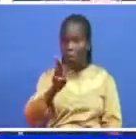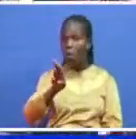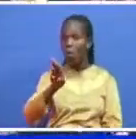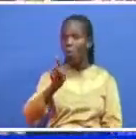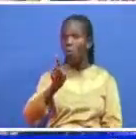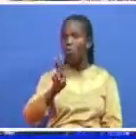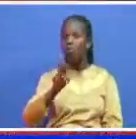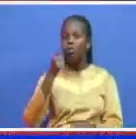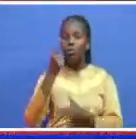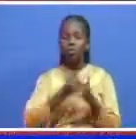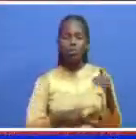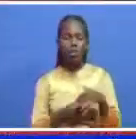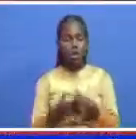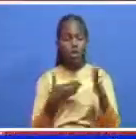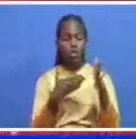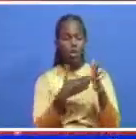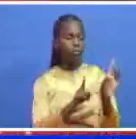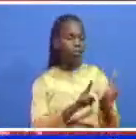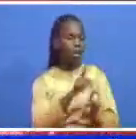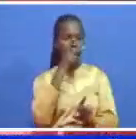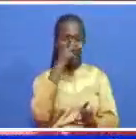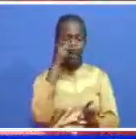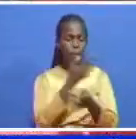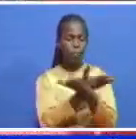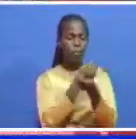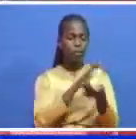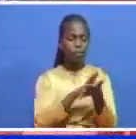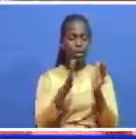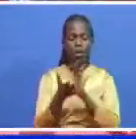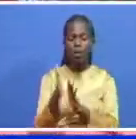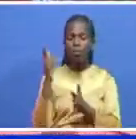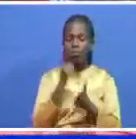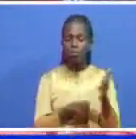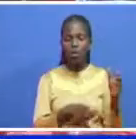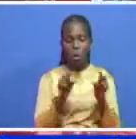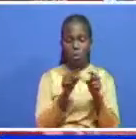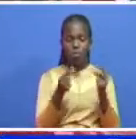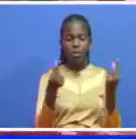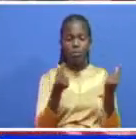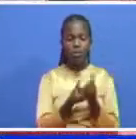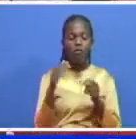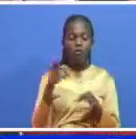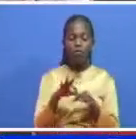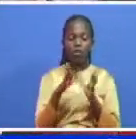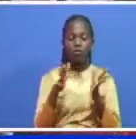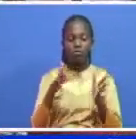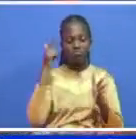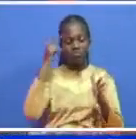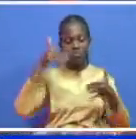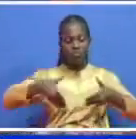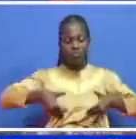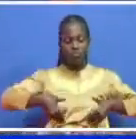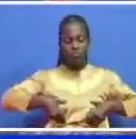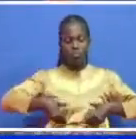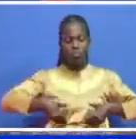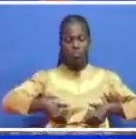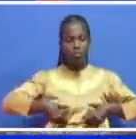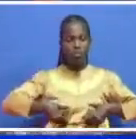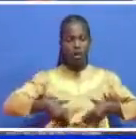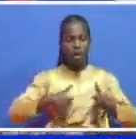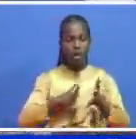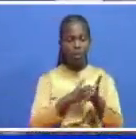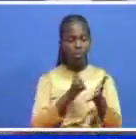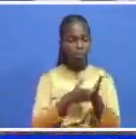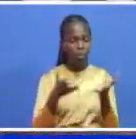ne kana kisiye kinene savali na kalonzo kutwika president ne ngudu nene yako ni makula ma amwika na munomono